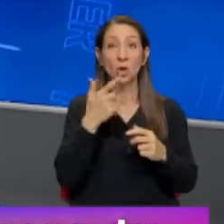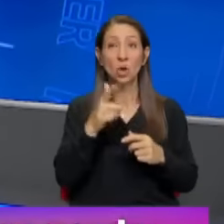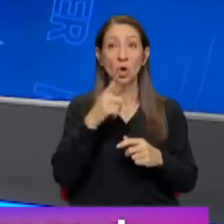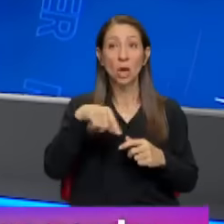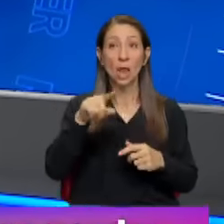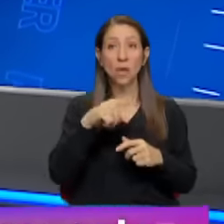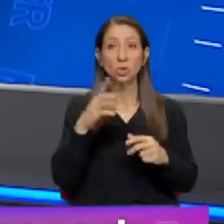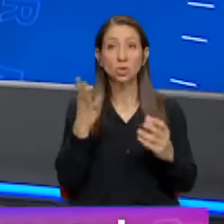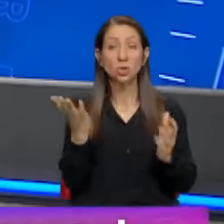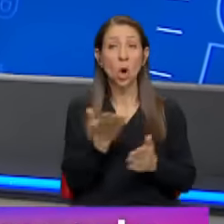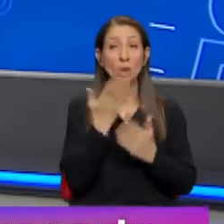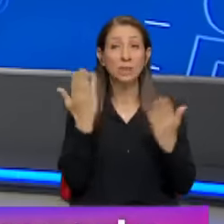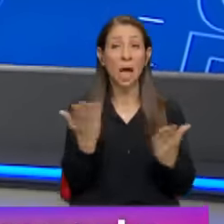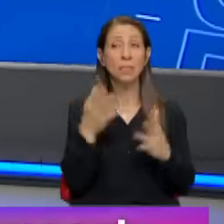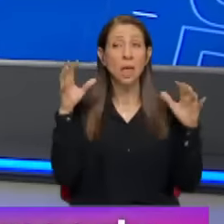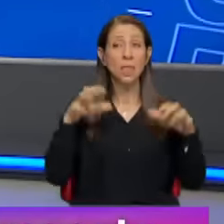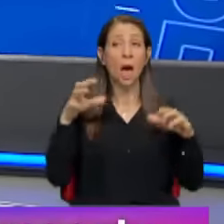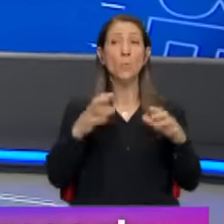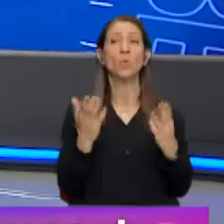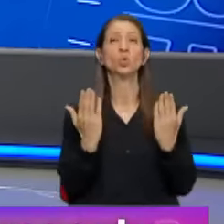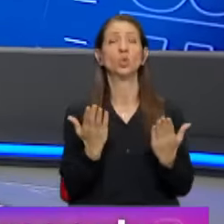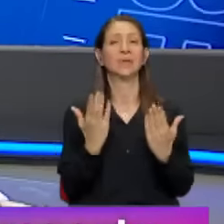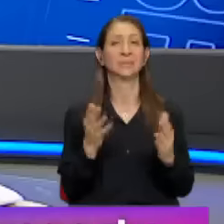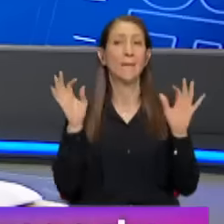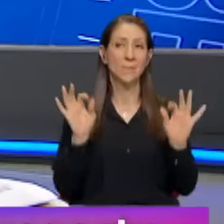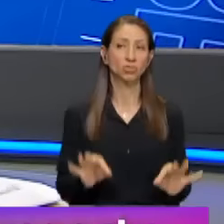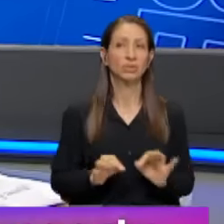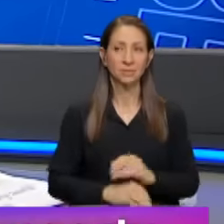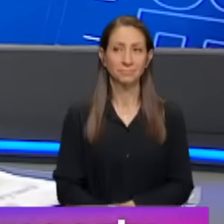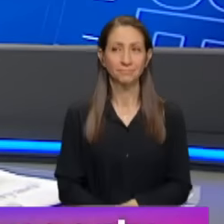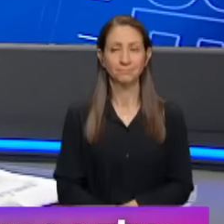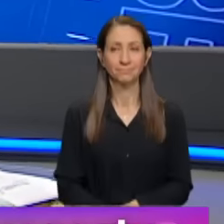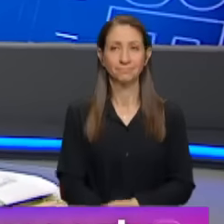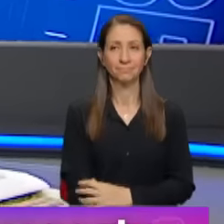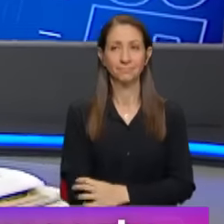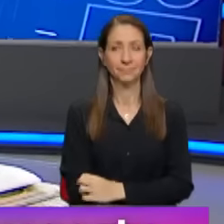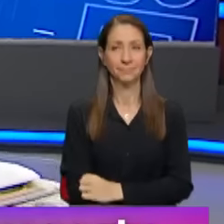köylüler çoktan yağmur duasına çıktılar bile.